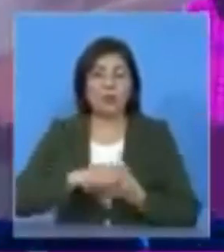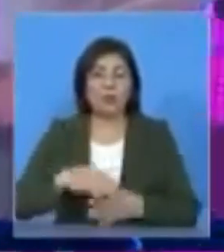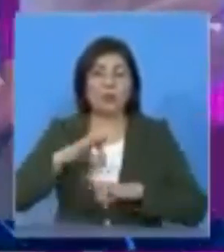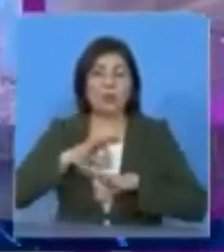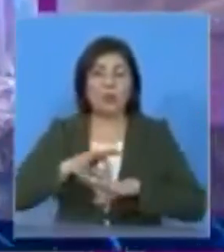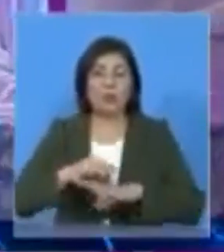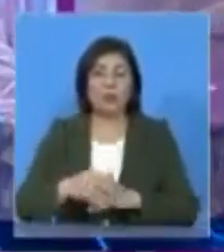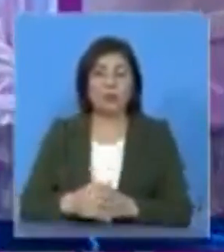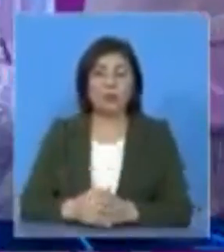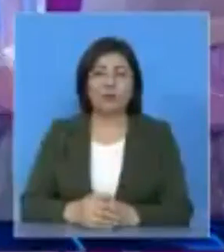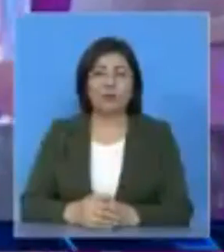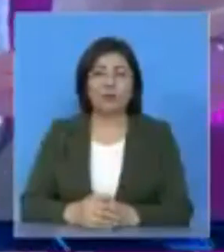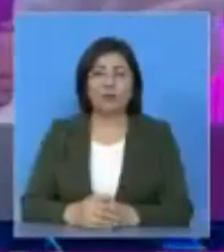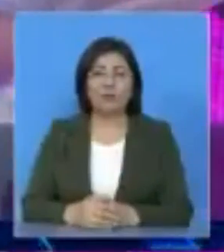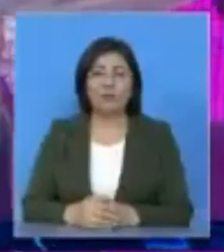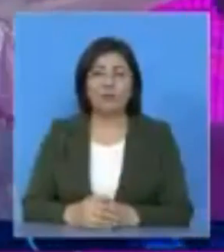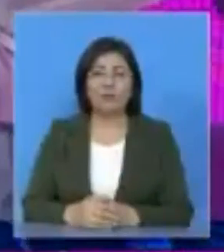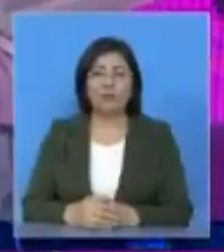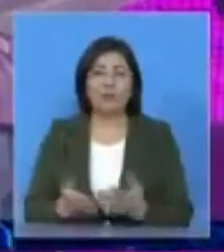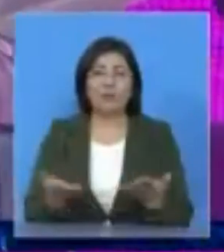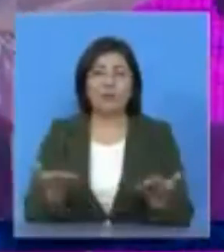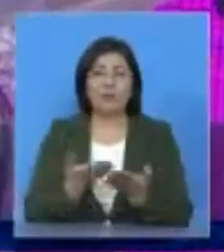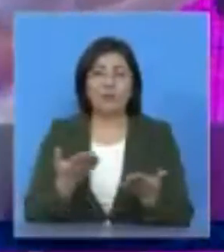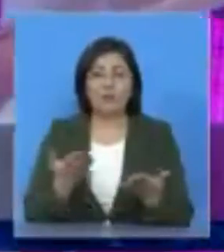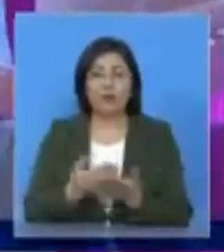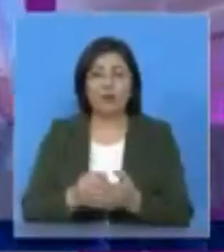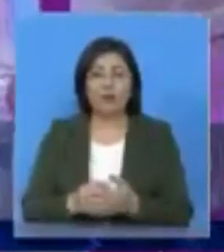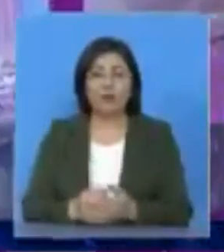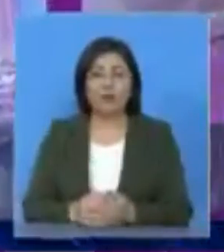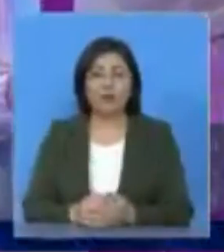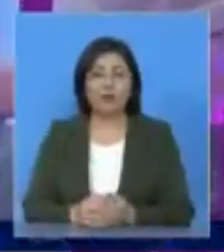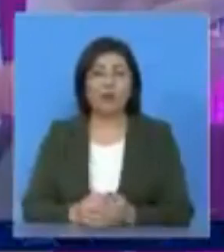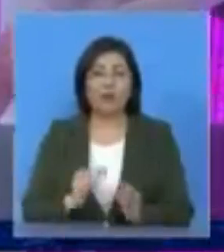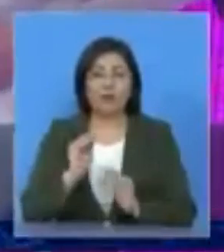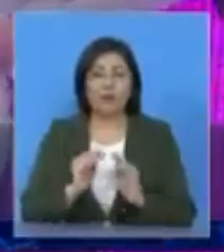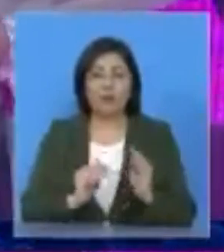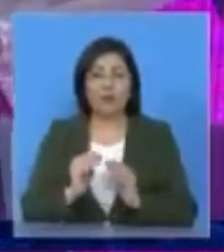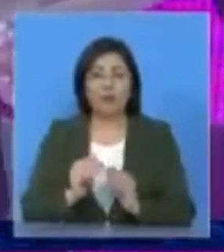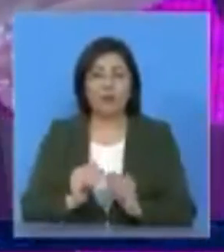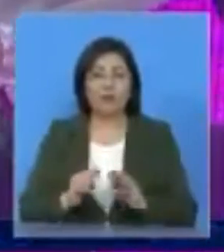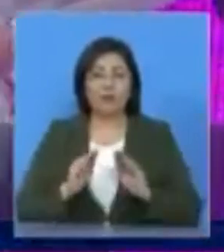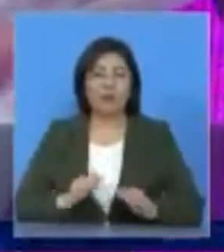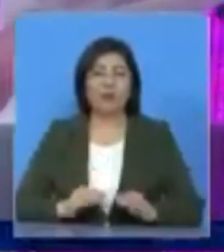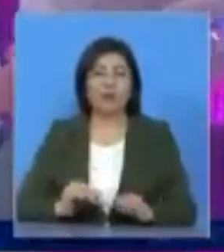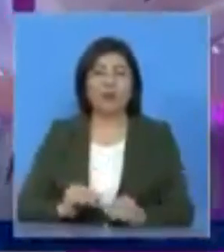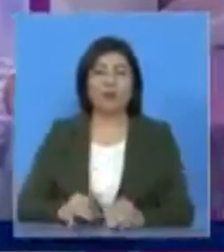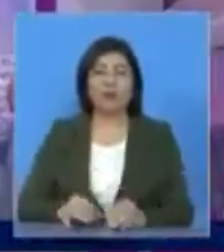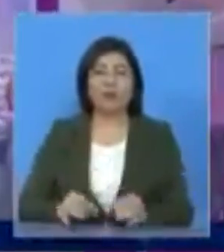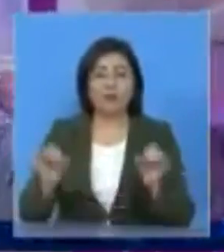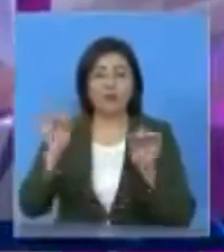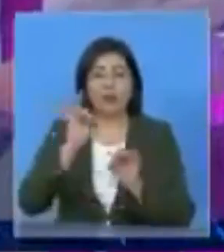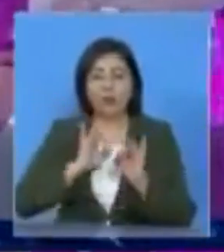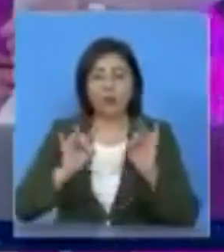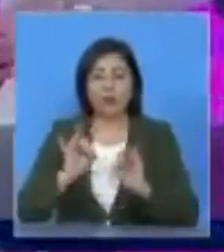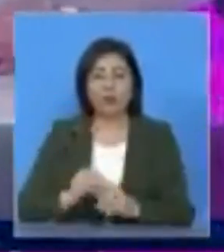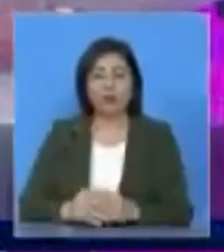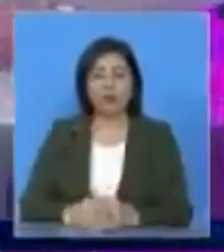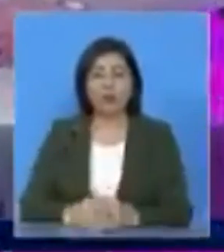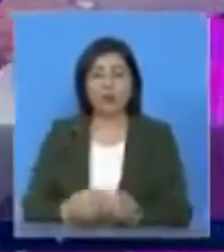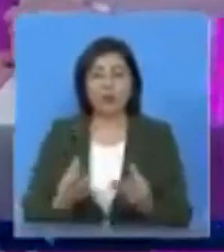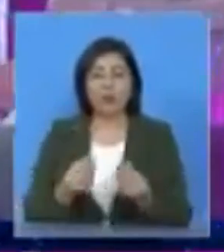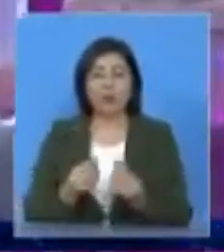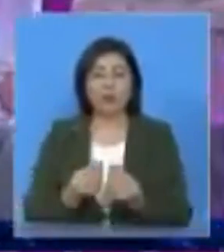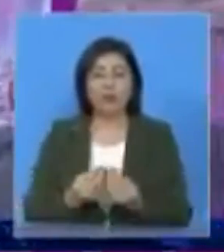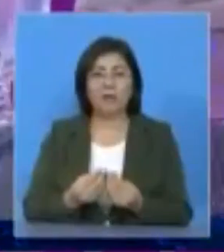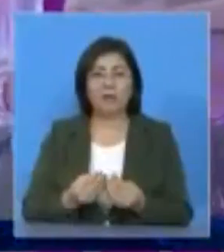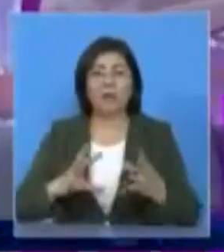казахского народа, который веками формировал здесь свою культуру, искусство. И мы